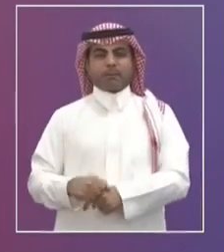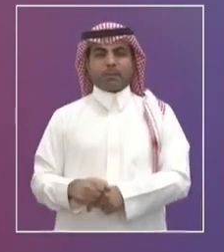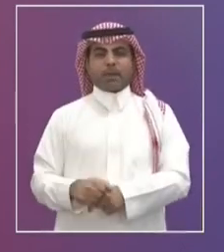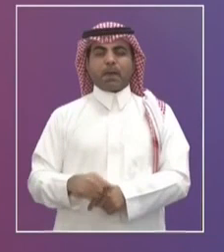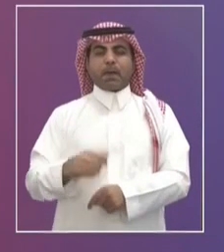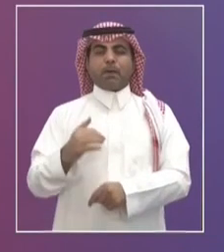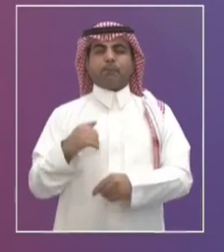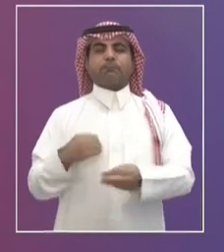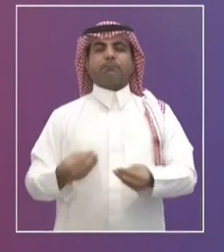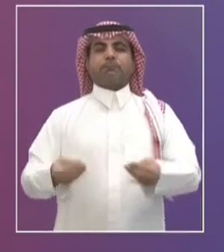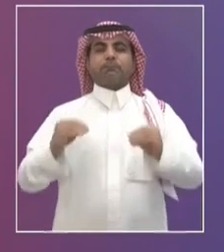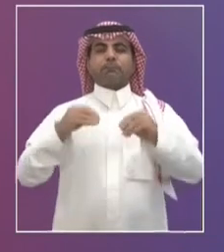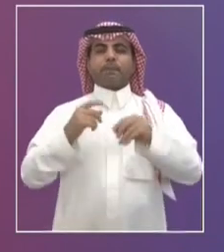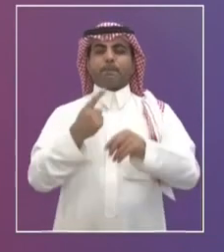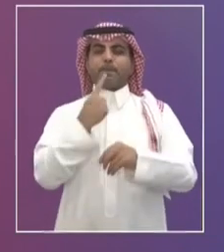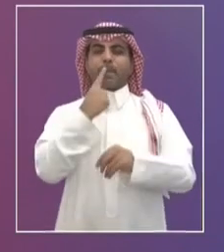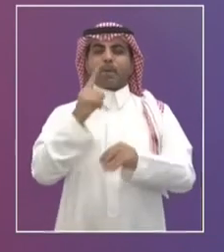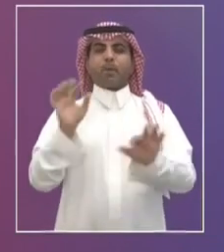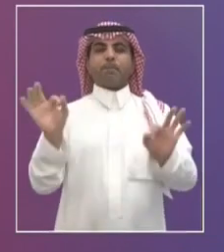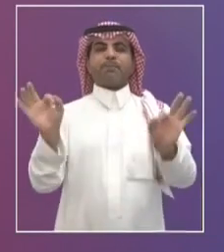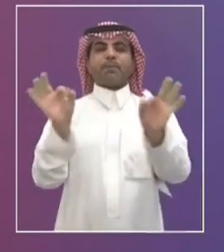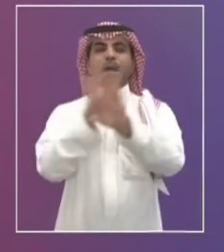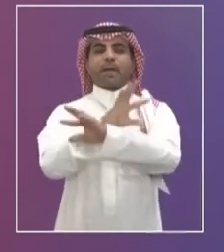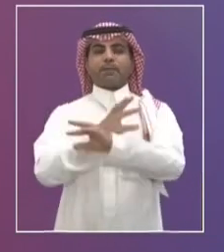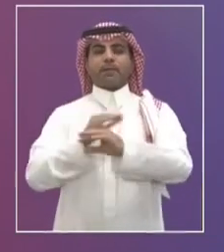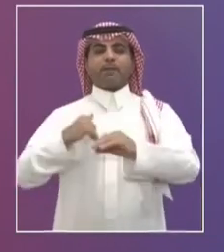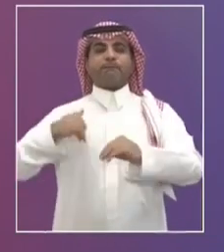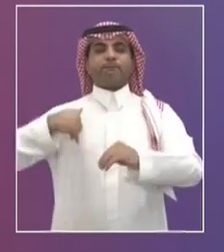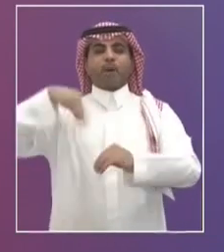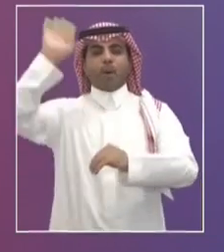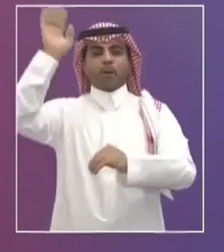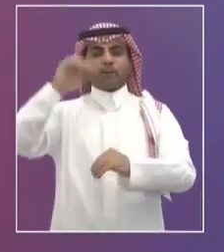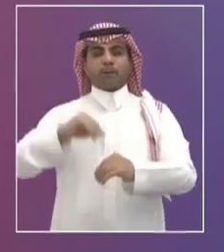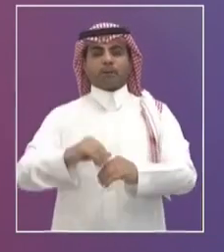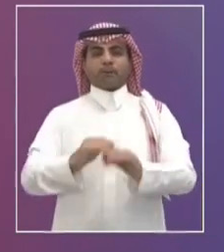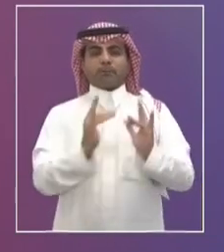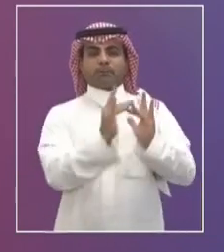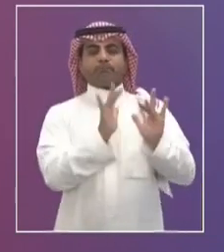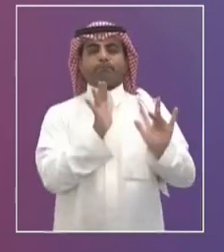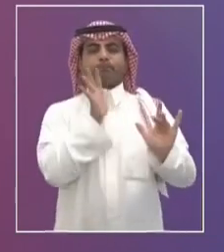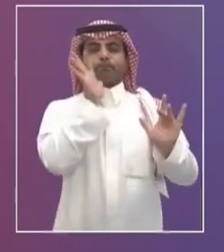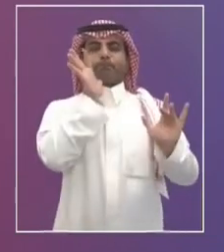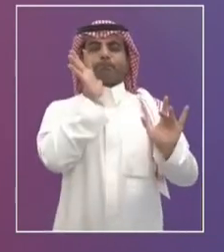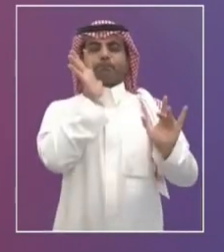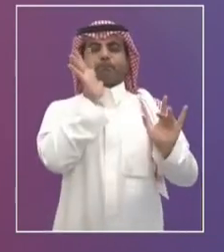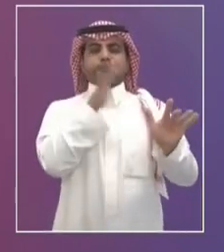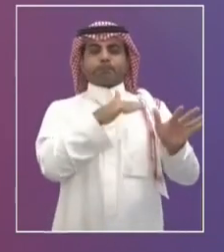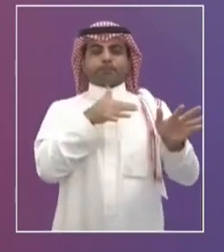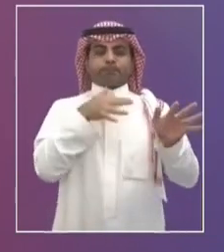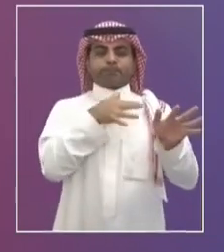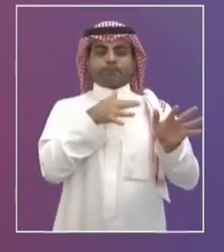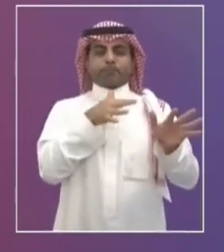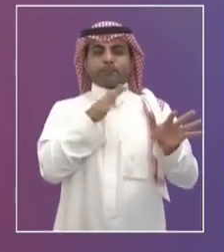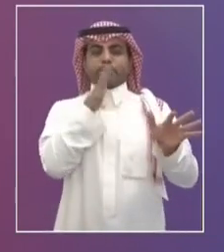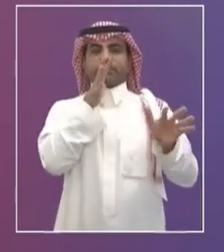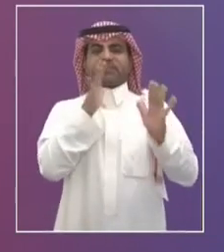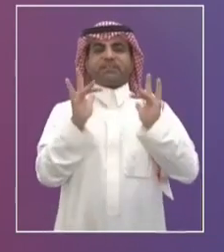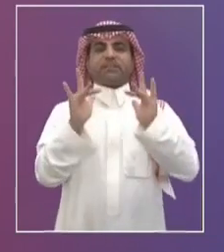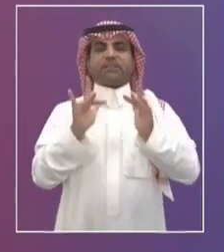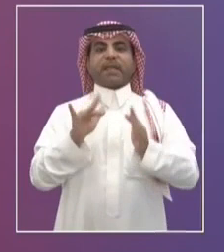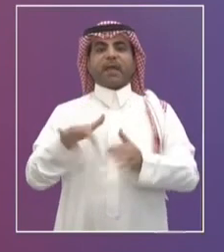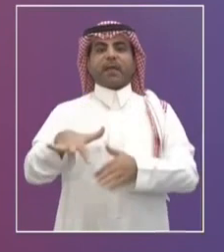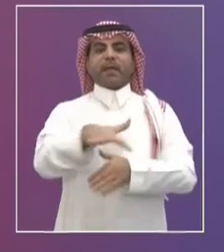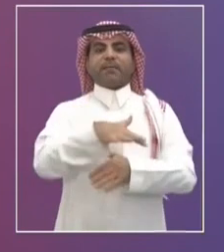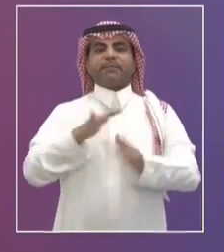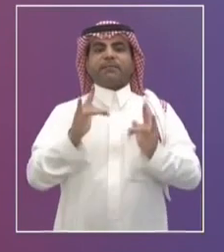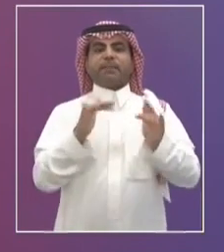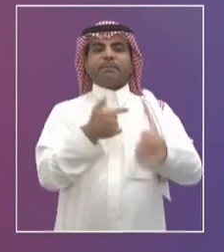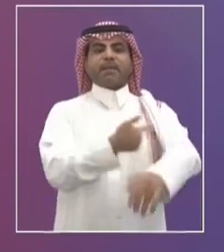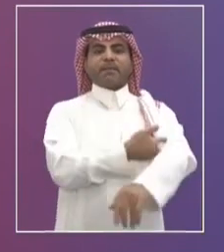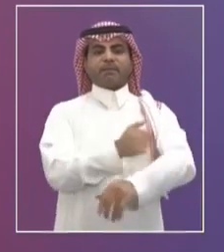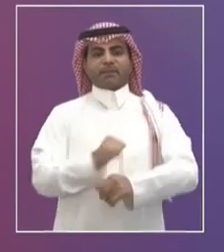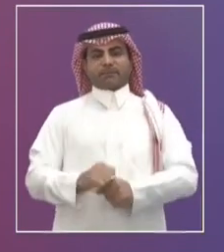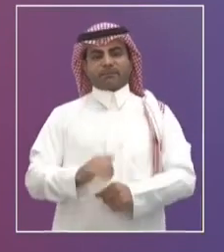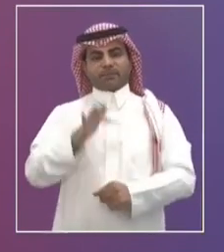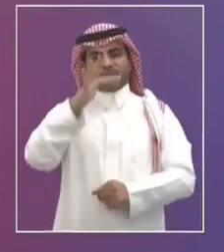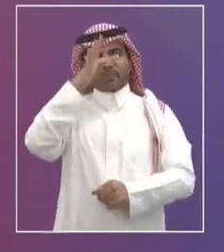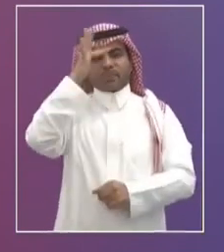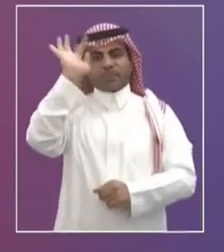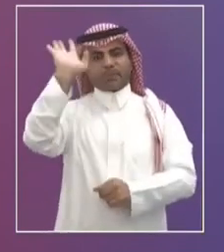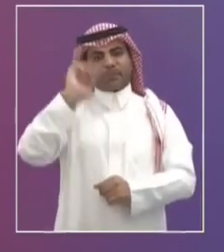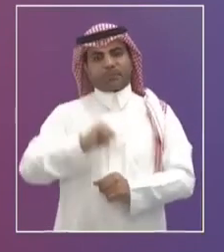للعنايات المركزة بنسبة 115%. هذا يعني أنه 15% من المصابين في تلك